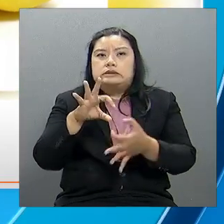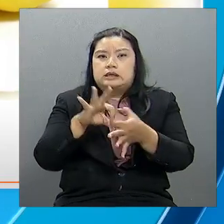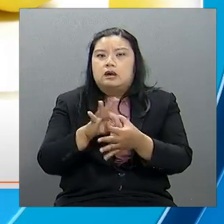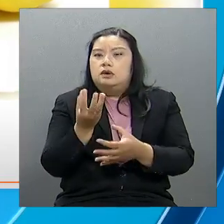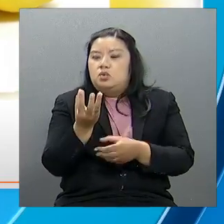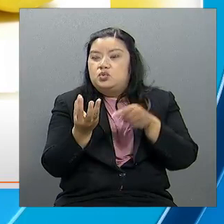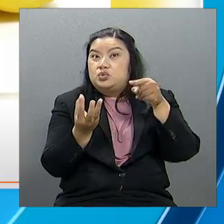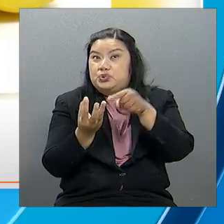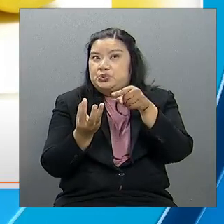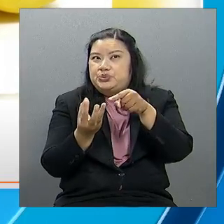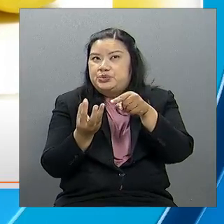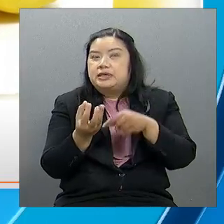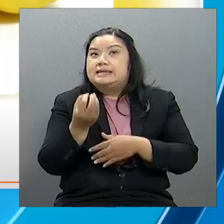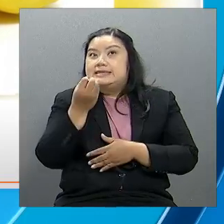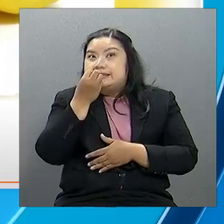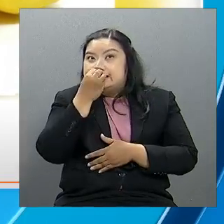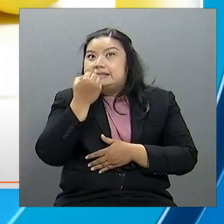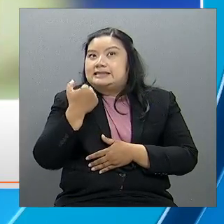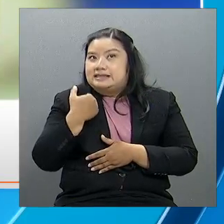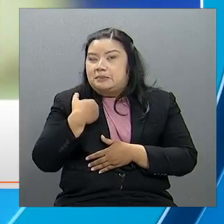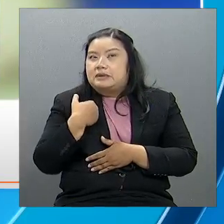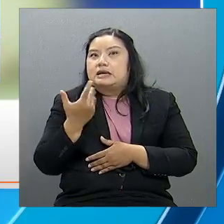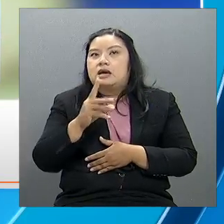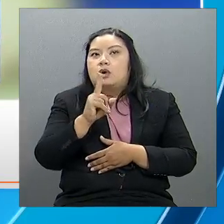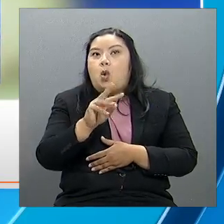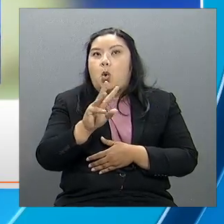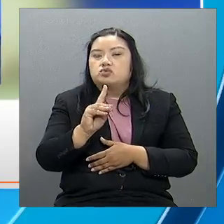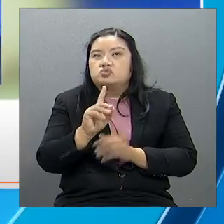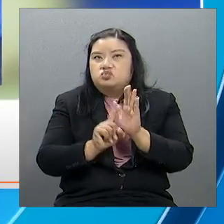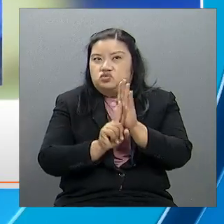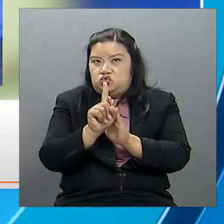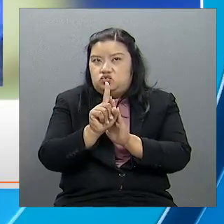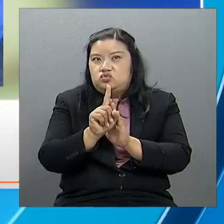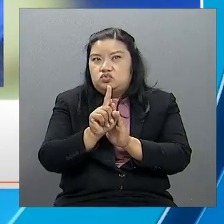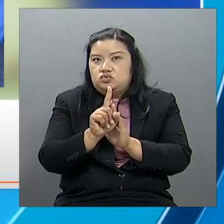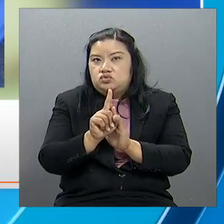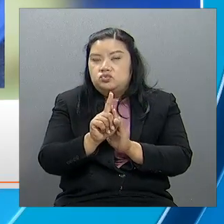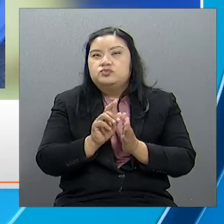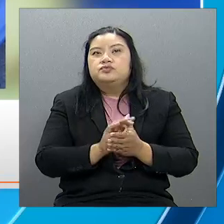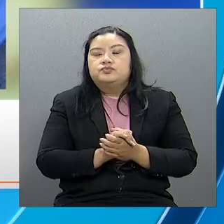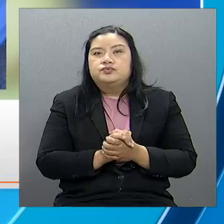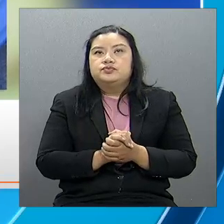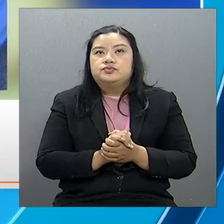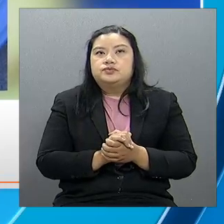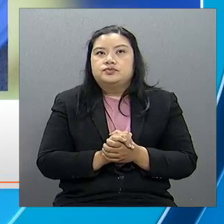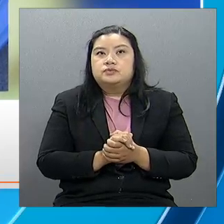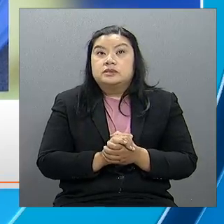งซึ่งมีปริมาณค่อนข้างก็สูงพอสมควรนะครับแล้วก็ตัวที่ก่อปัญหาก็คือกรดตัวนี้นะฮะ